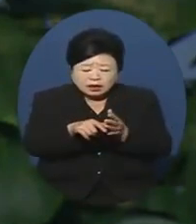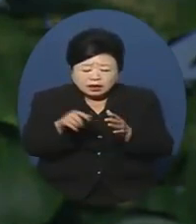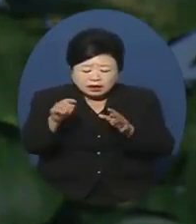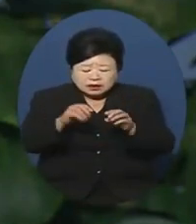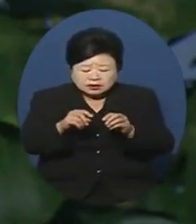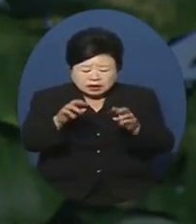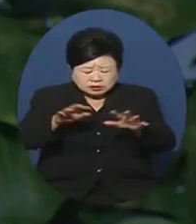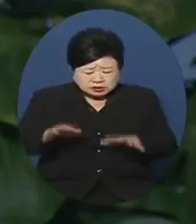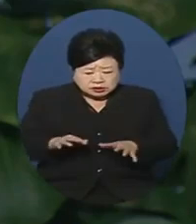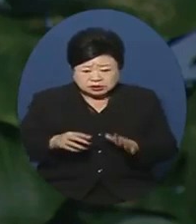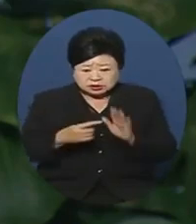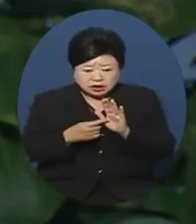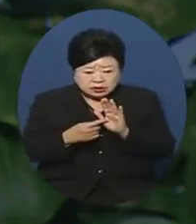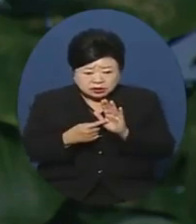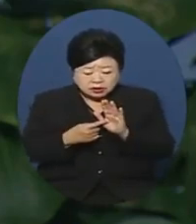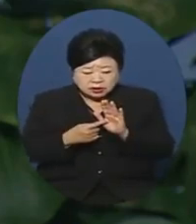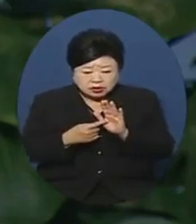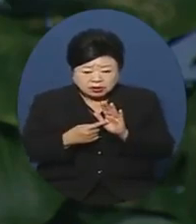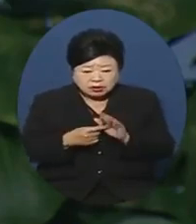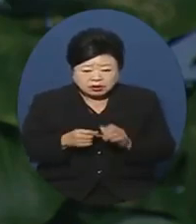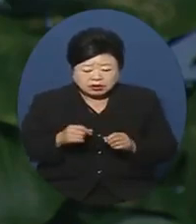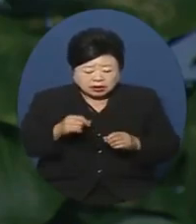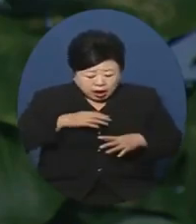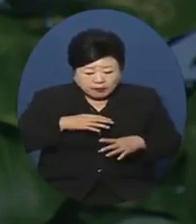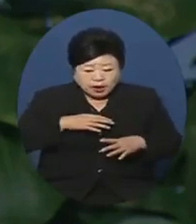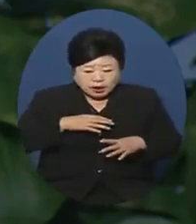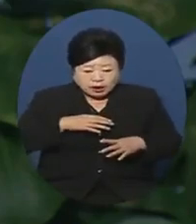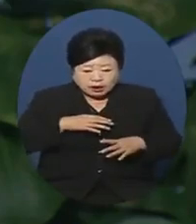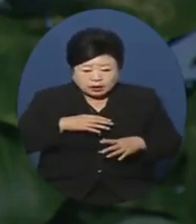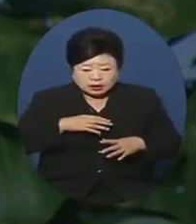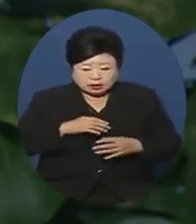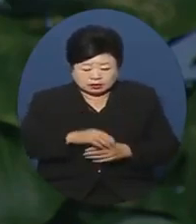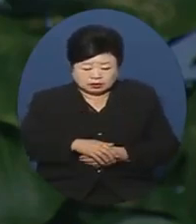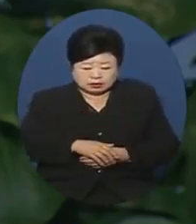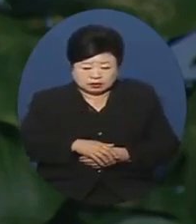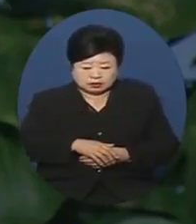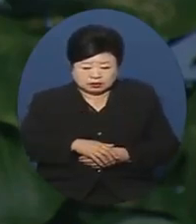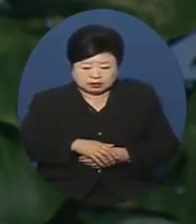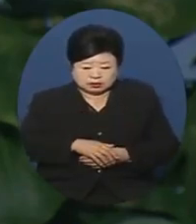지진이 일어나서 깜빡하면서